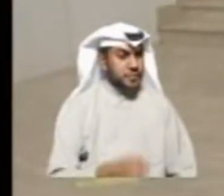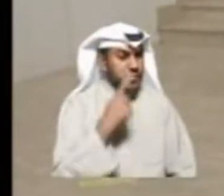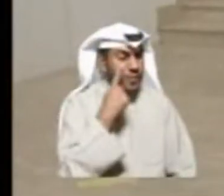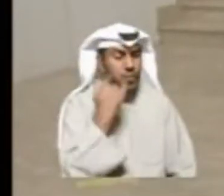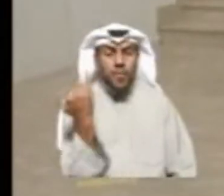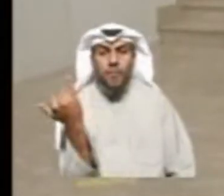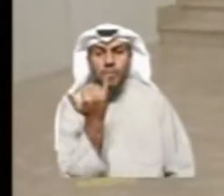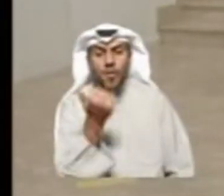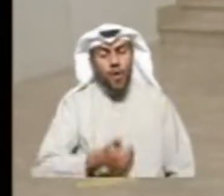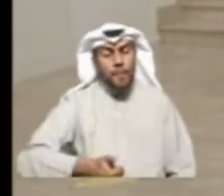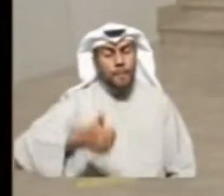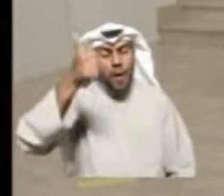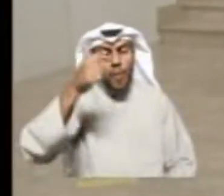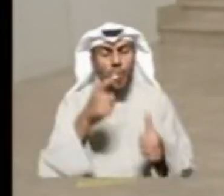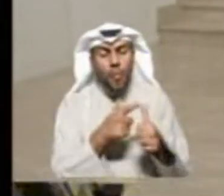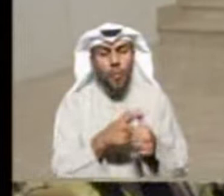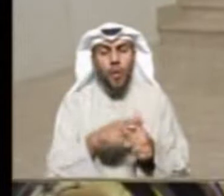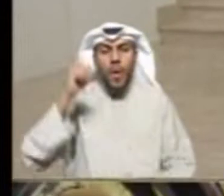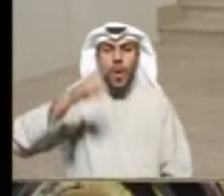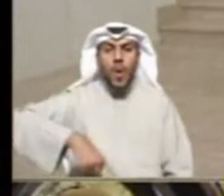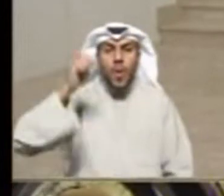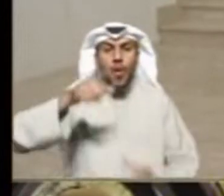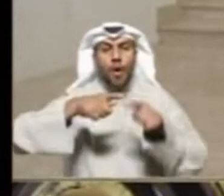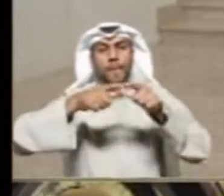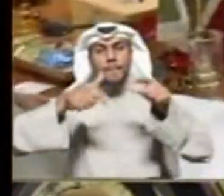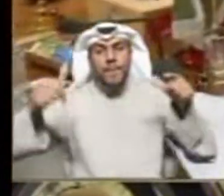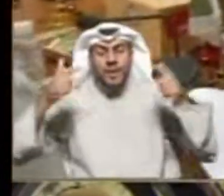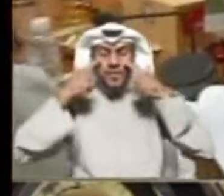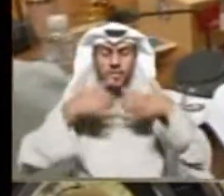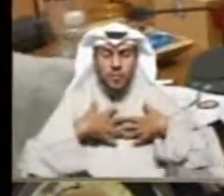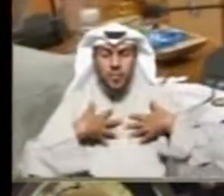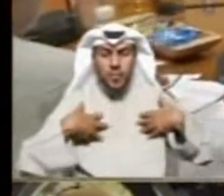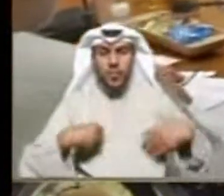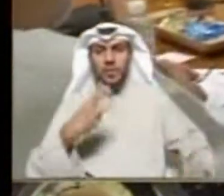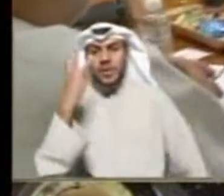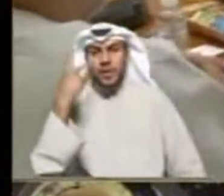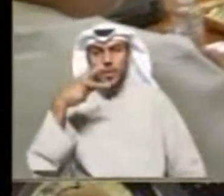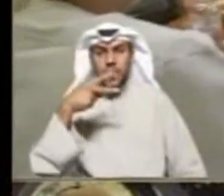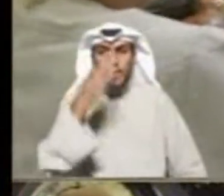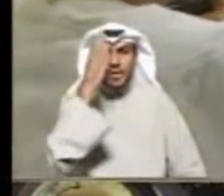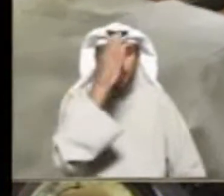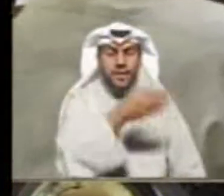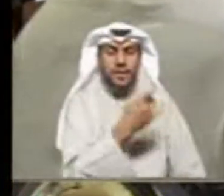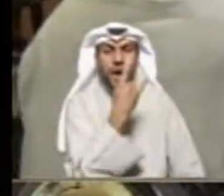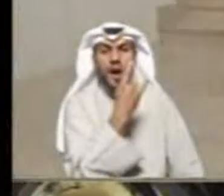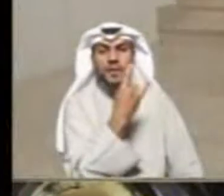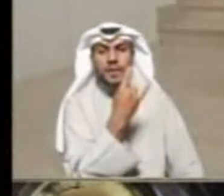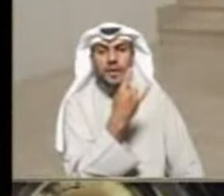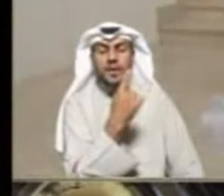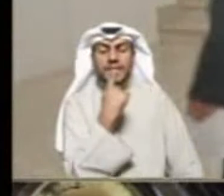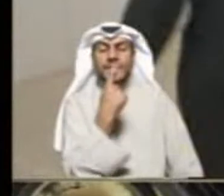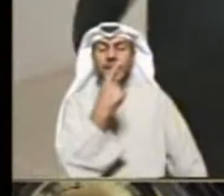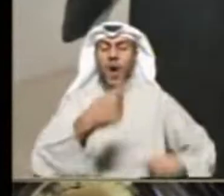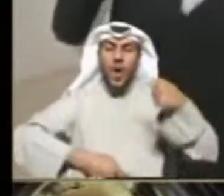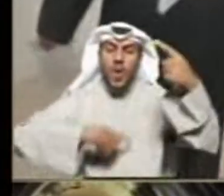هي الاحتفال في اليوم الخليجي، عادة طبعا هذا اليوم في 23 أكتوبر من كل عام، تشكيل لجنة للإعلام المرئي، لأن